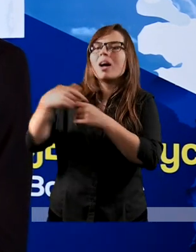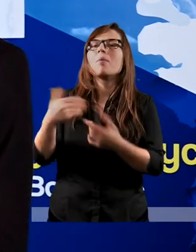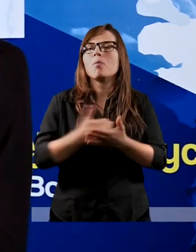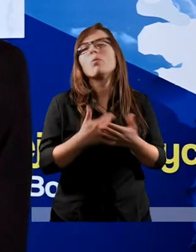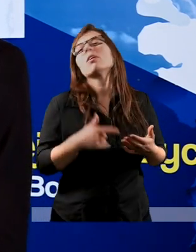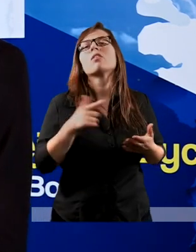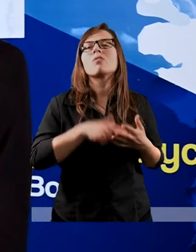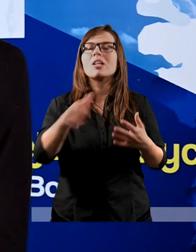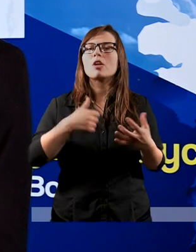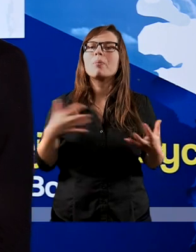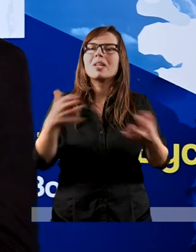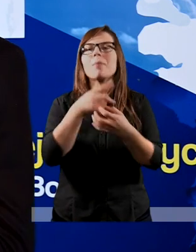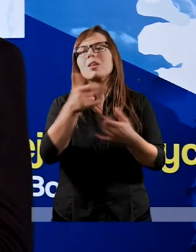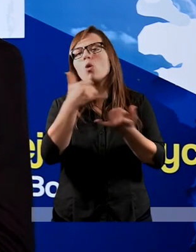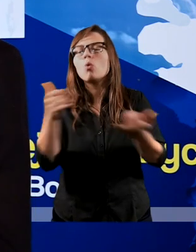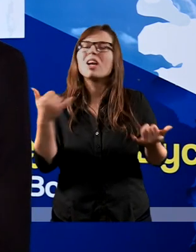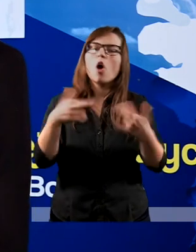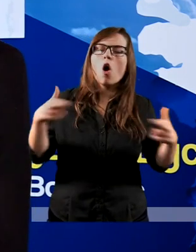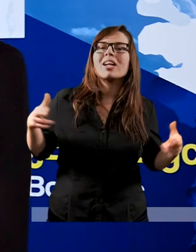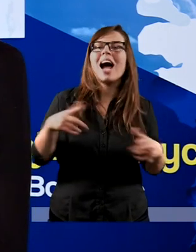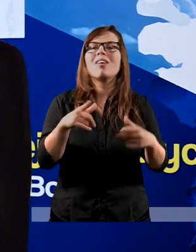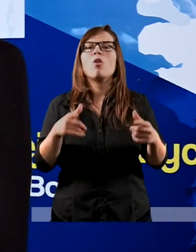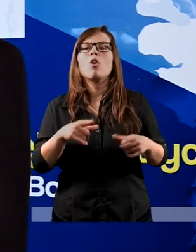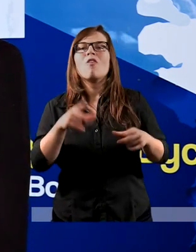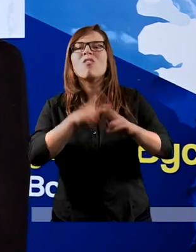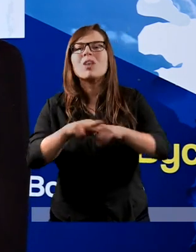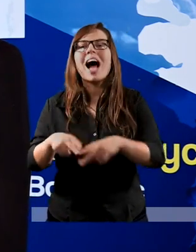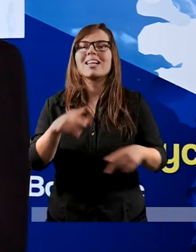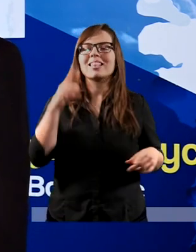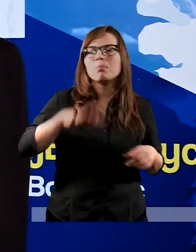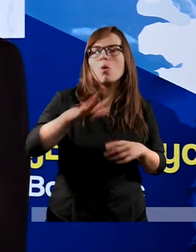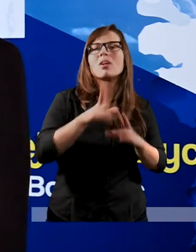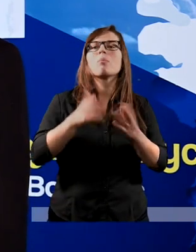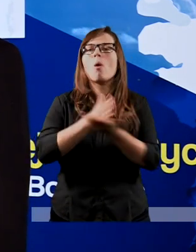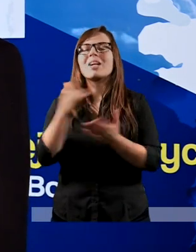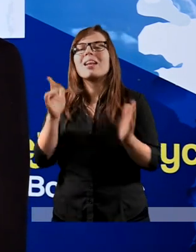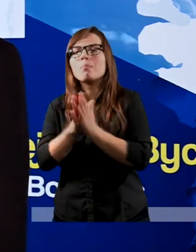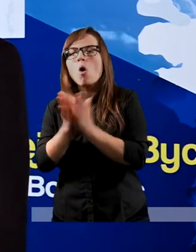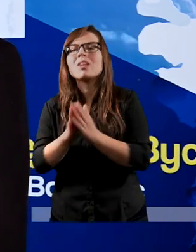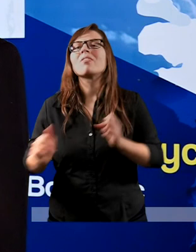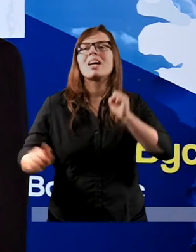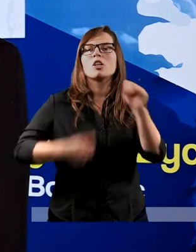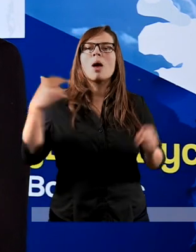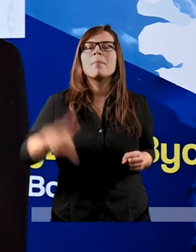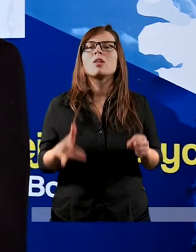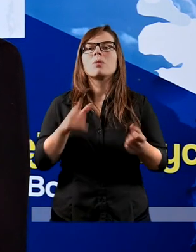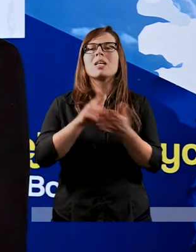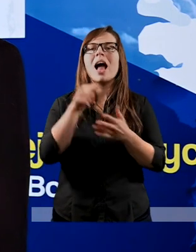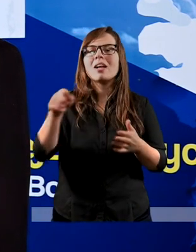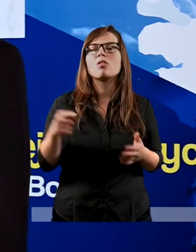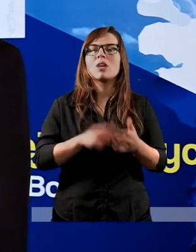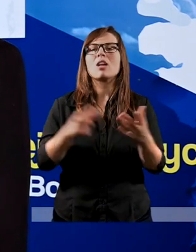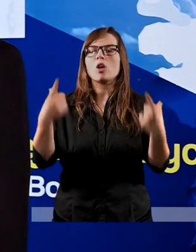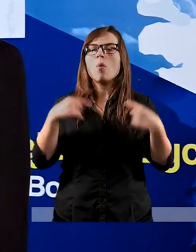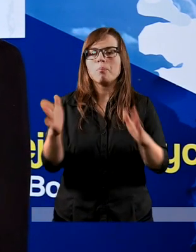się zebrali poprzez różnego rodzaju właśnie działania fundacji, czy poprzez modlitwę, żebyśmy nad taką osobą